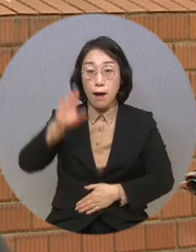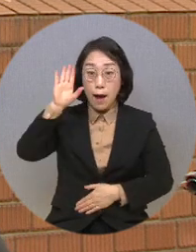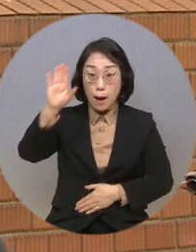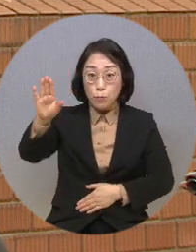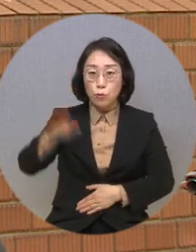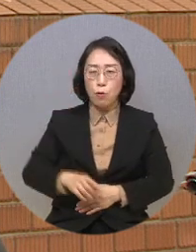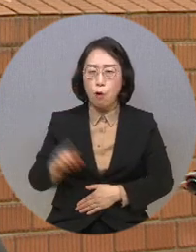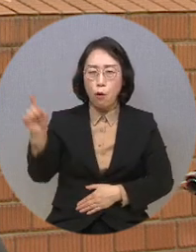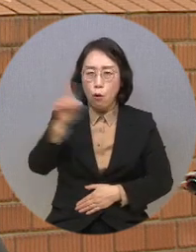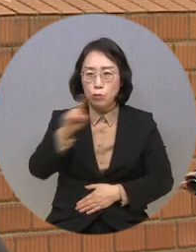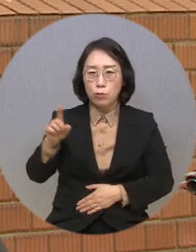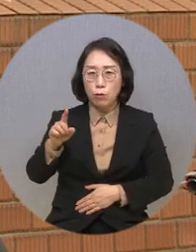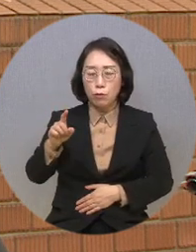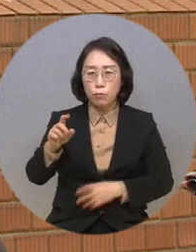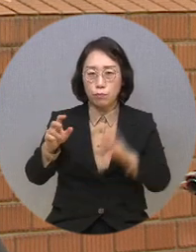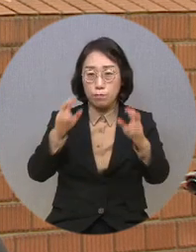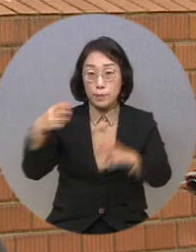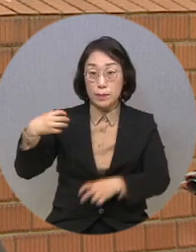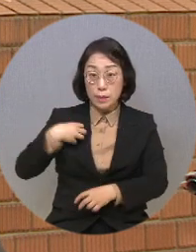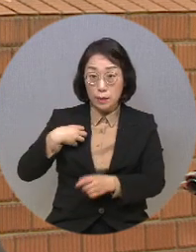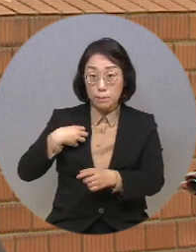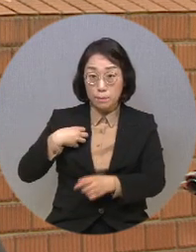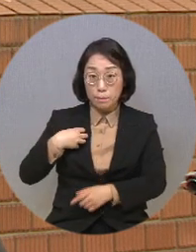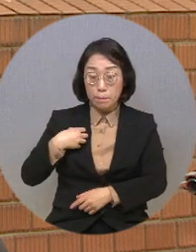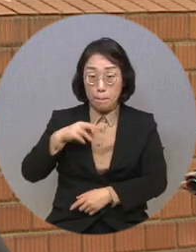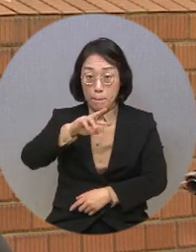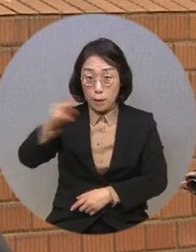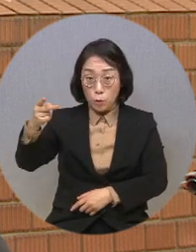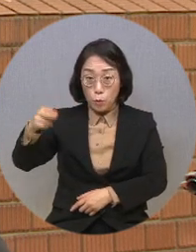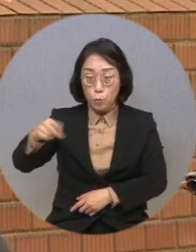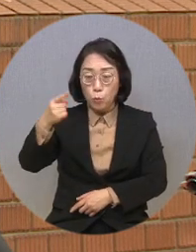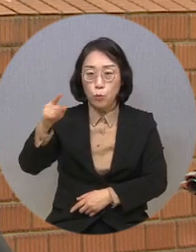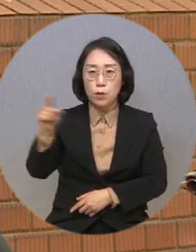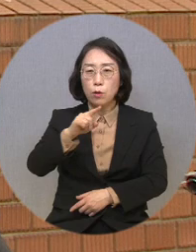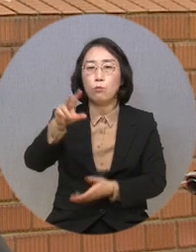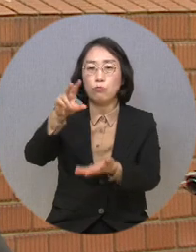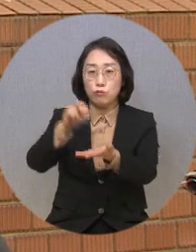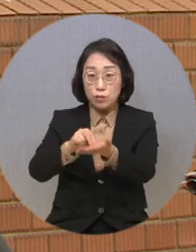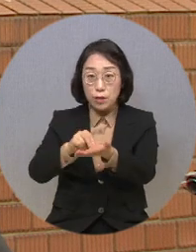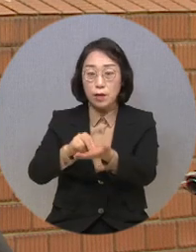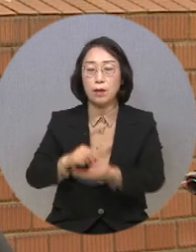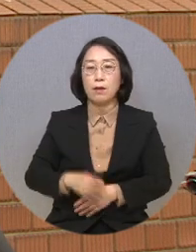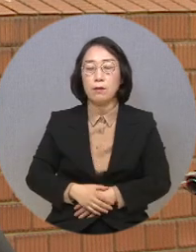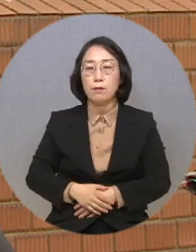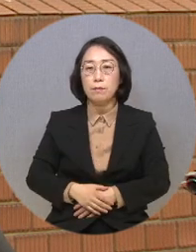앞으로는 어떤 업체가 들어와도 이와 같은 불합리한